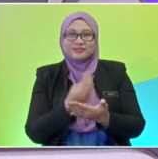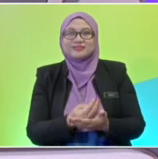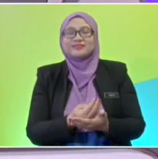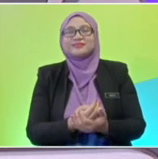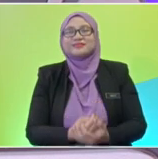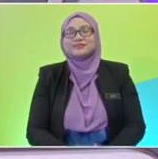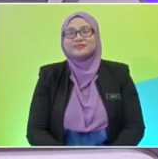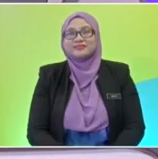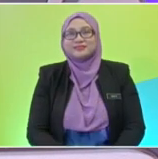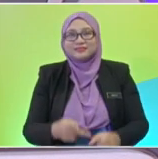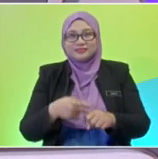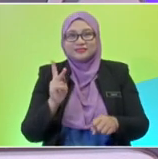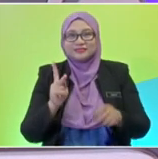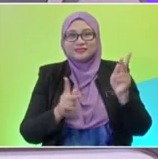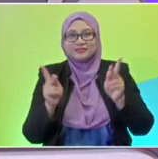dengan